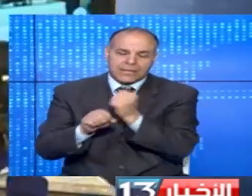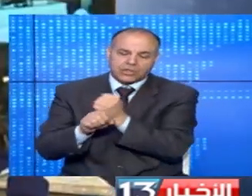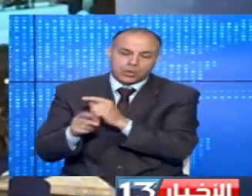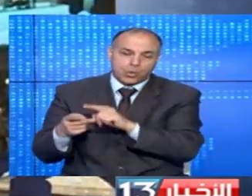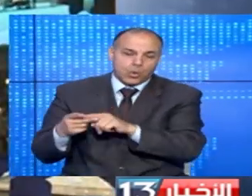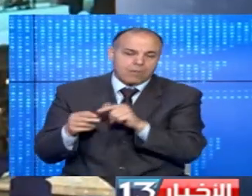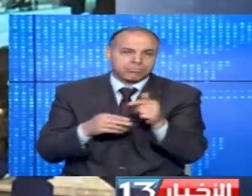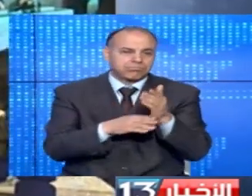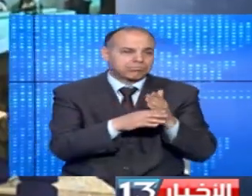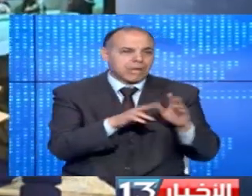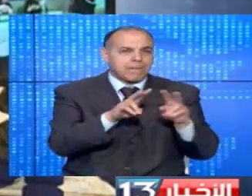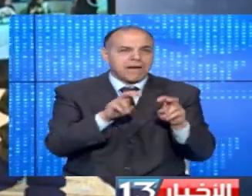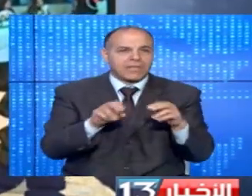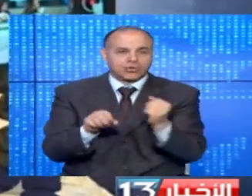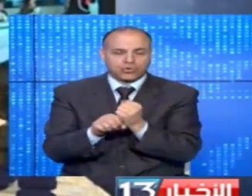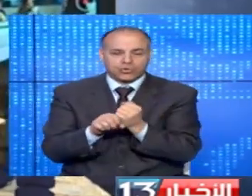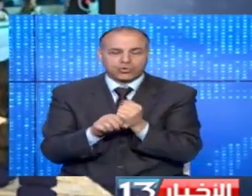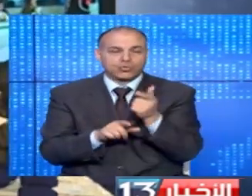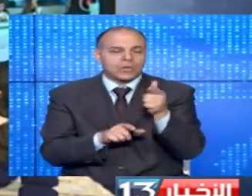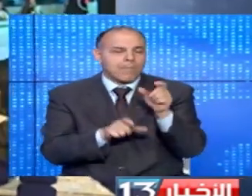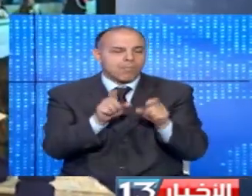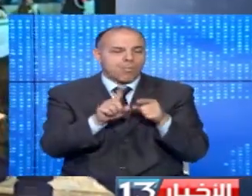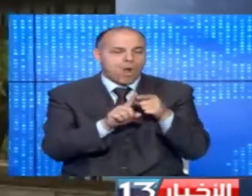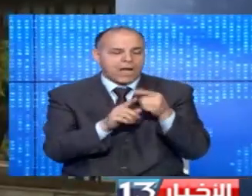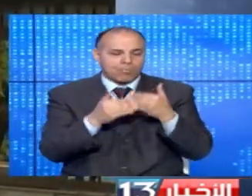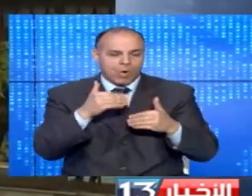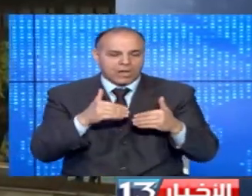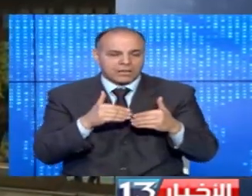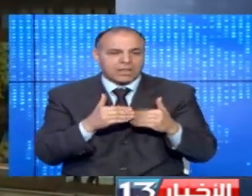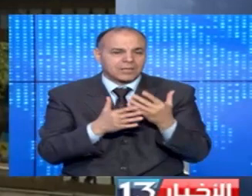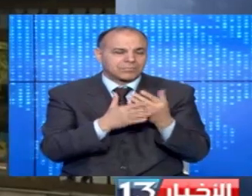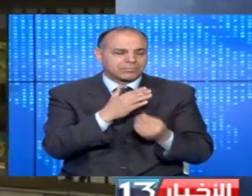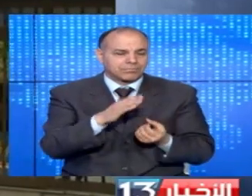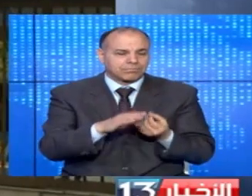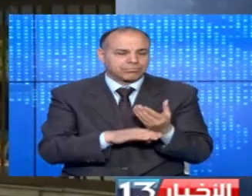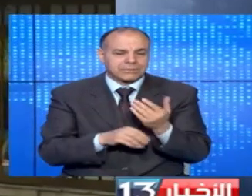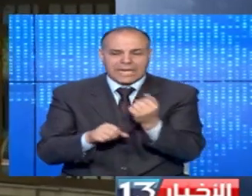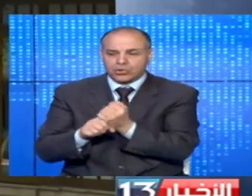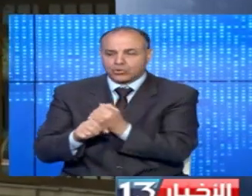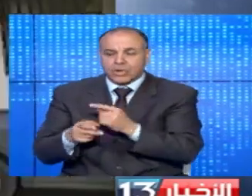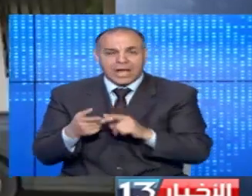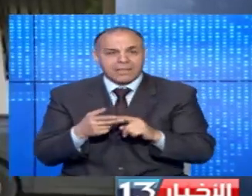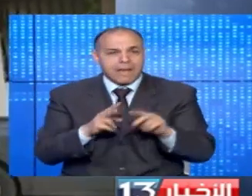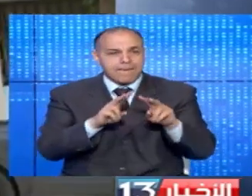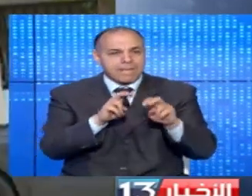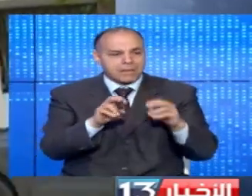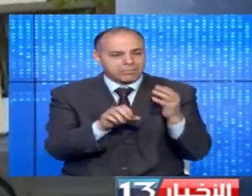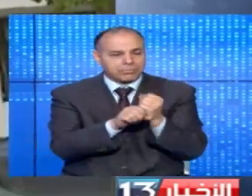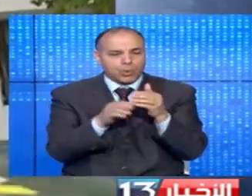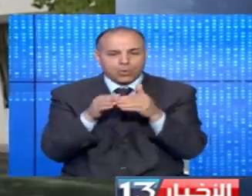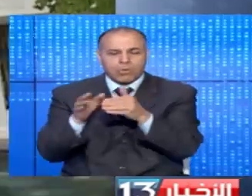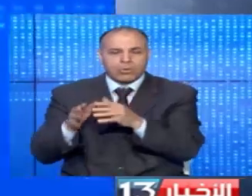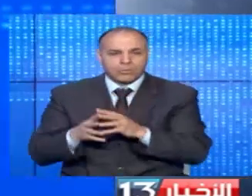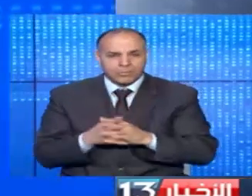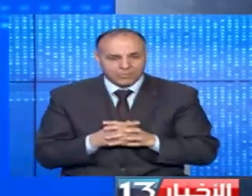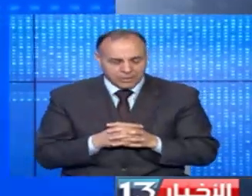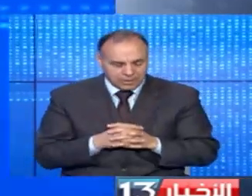للباحث شوي الاعاقه من الولوج الى مكتب التشغيل لتحقيق طلبهم